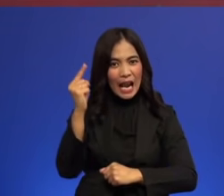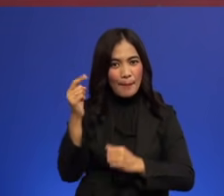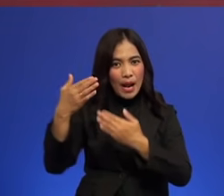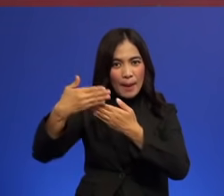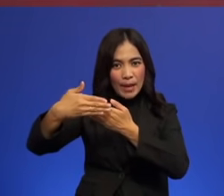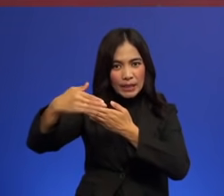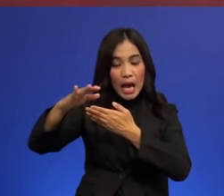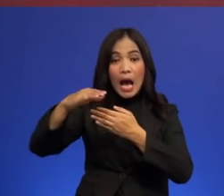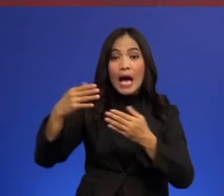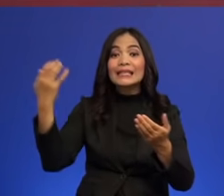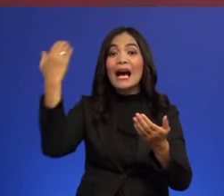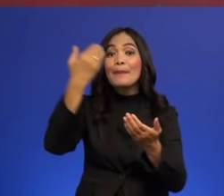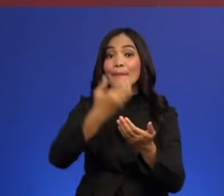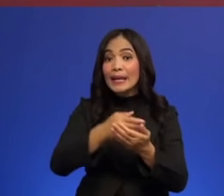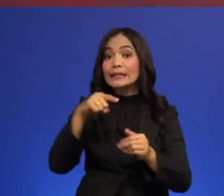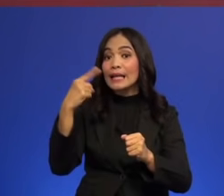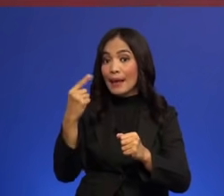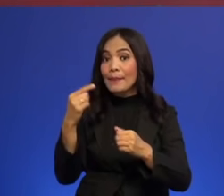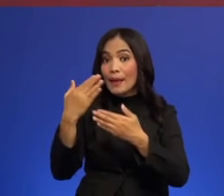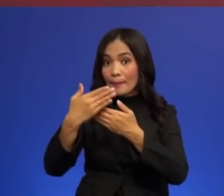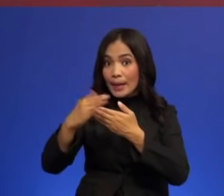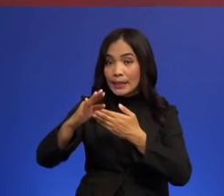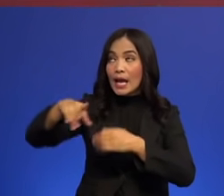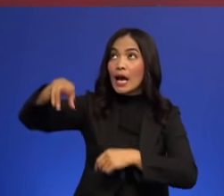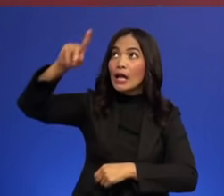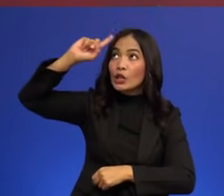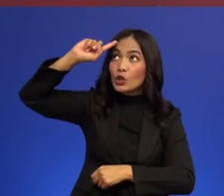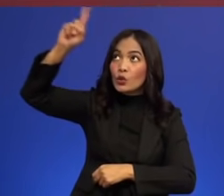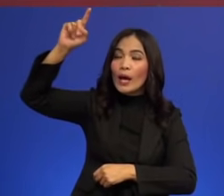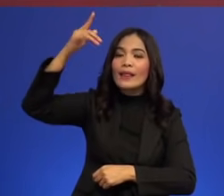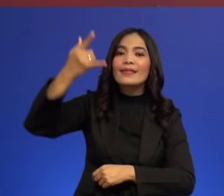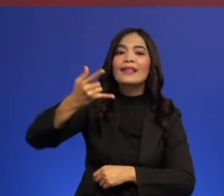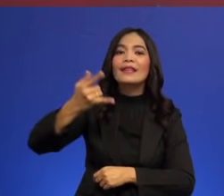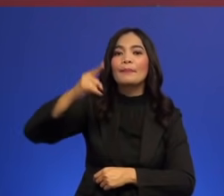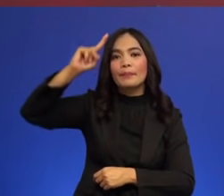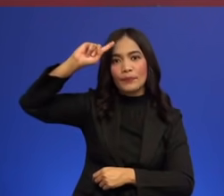selama-lamanya sampai selama-lamanya engkaulah Allah.